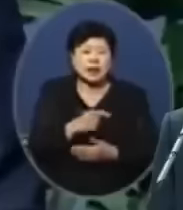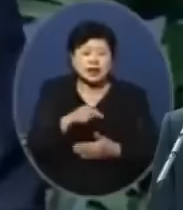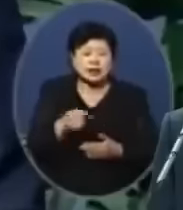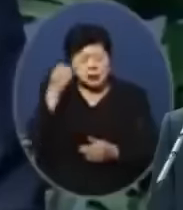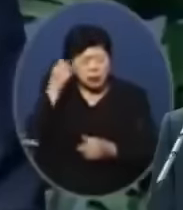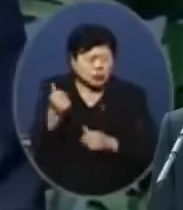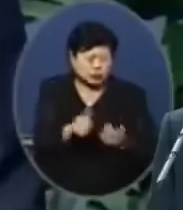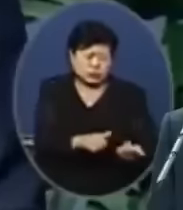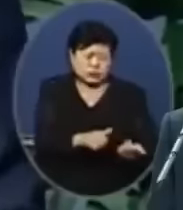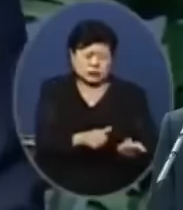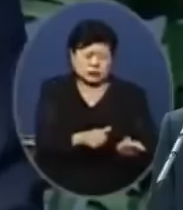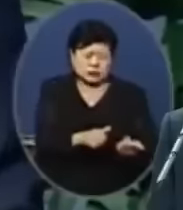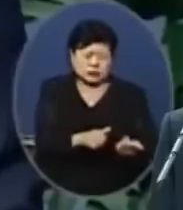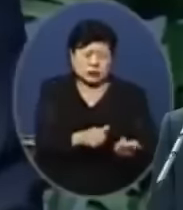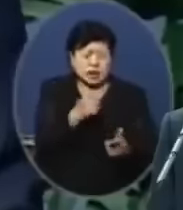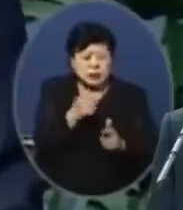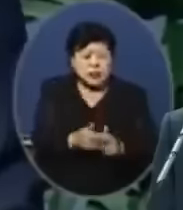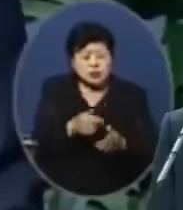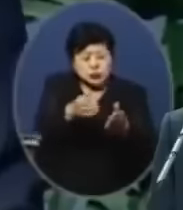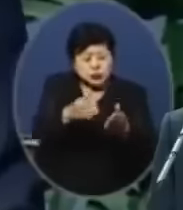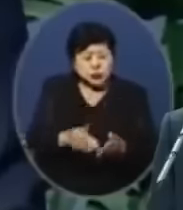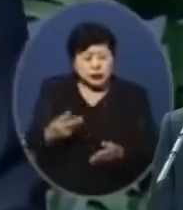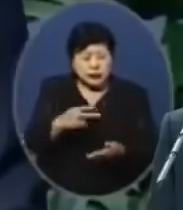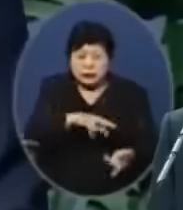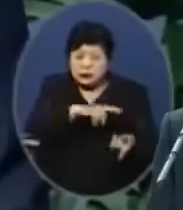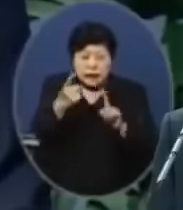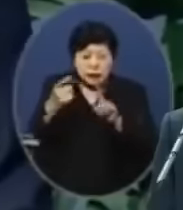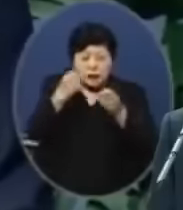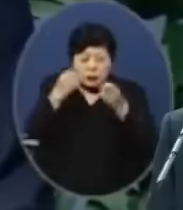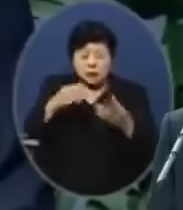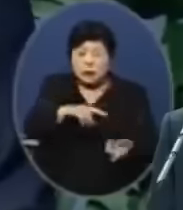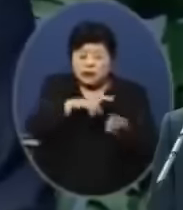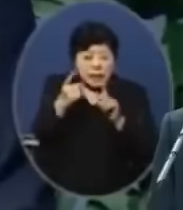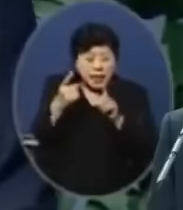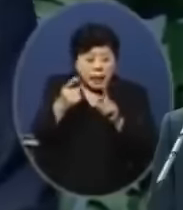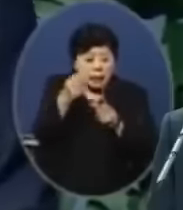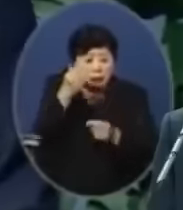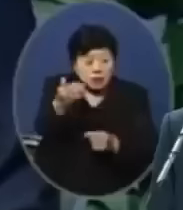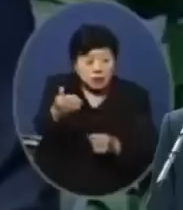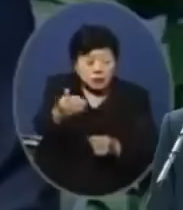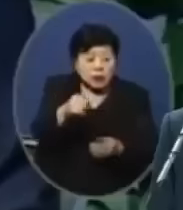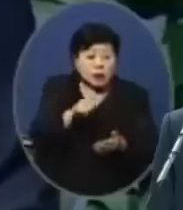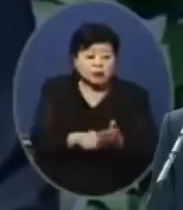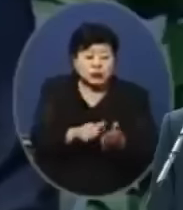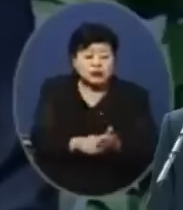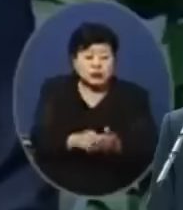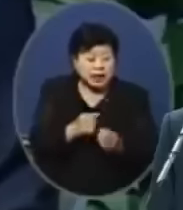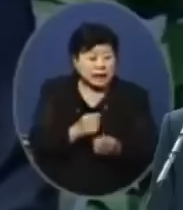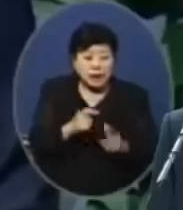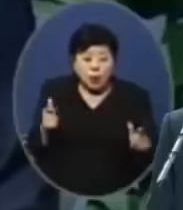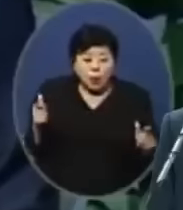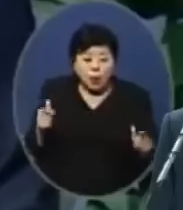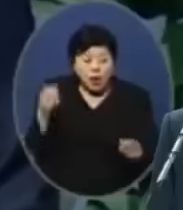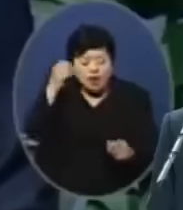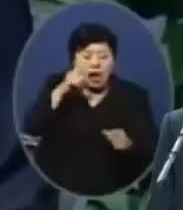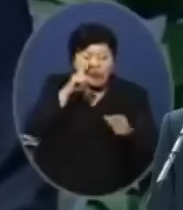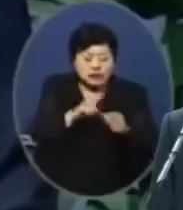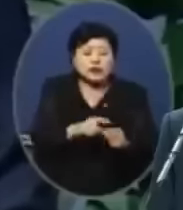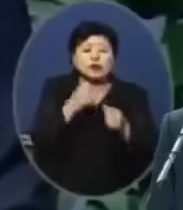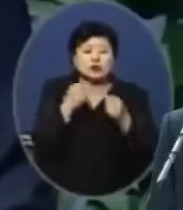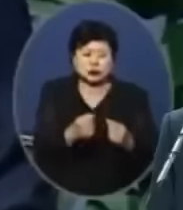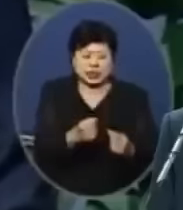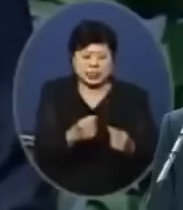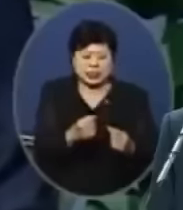영혼이 죽어버리고 말았는데 예수를 통해서 속 영혼이 살아나면 여러분은 물질적인 존재가 아니라 영적인